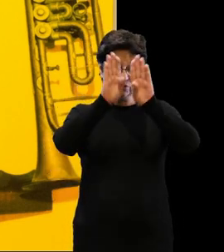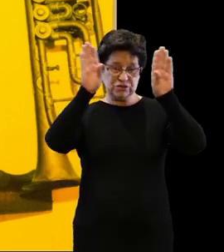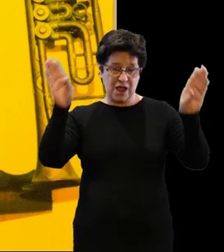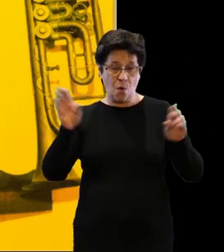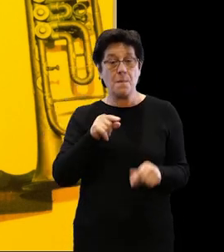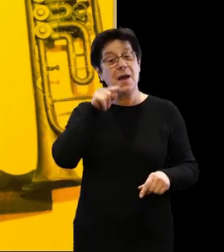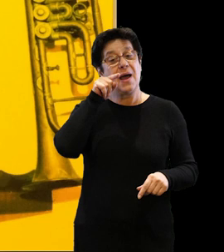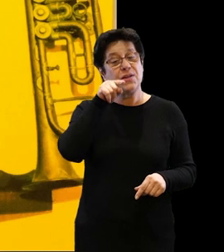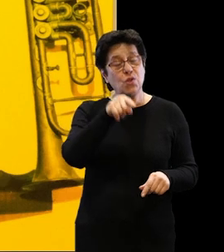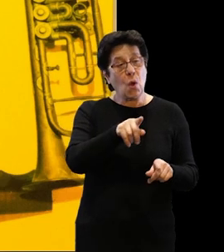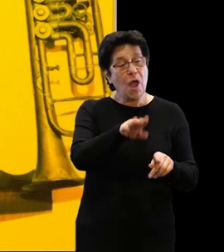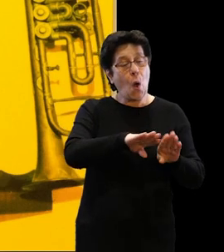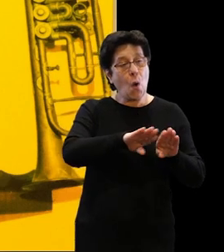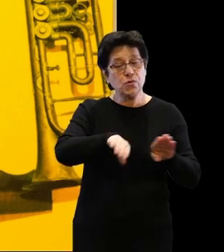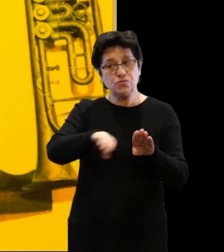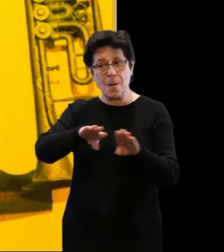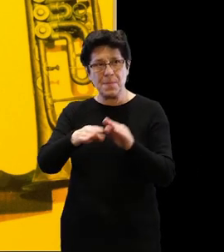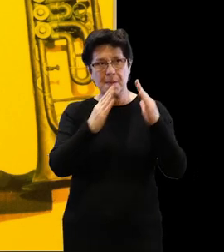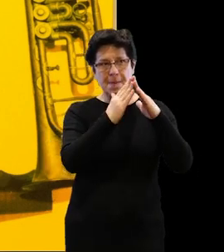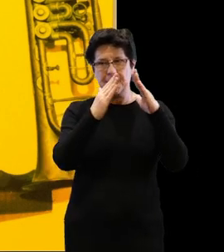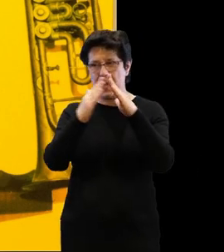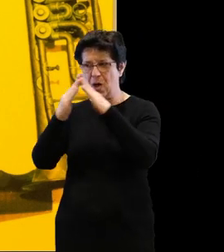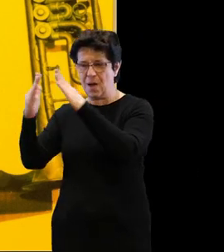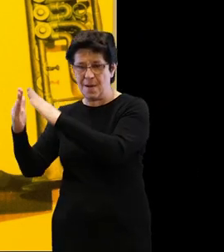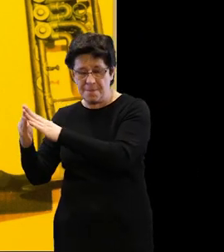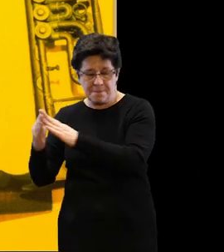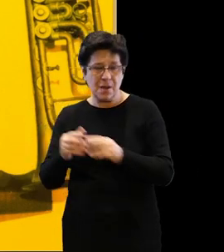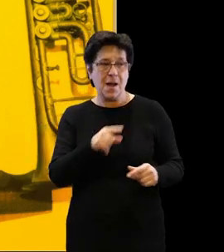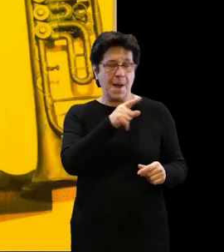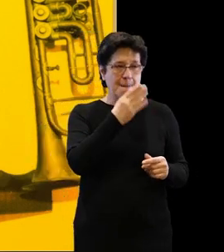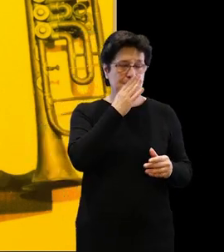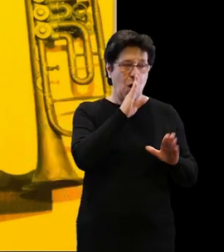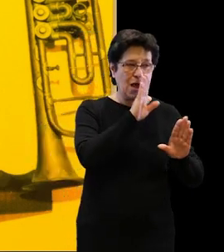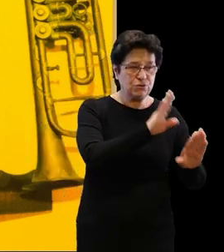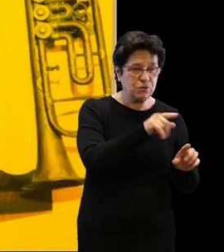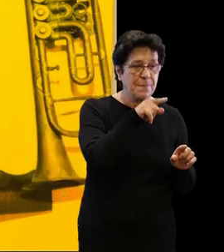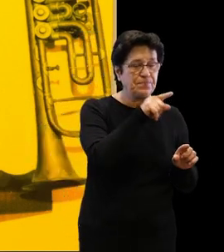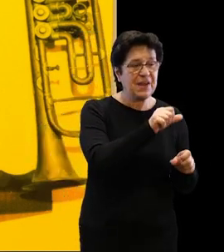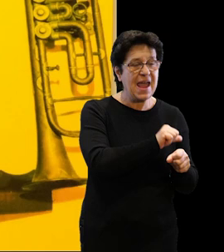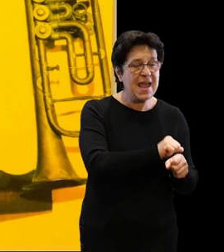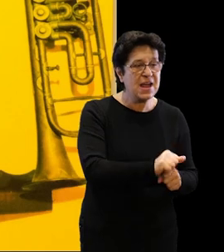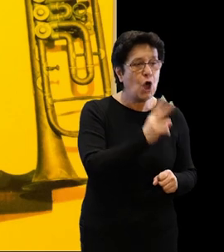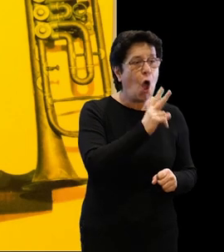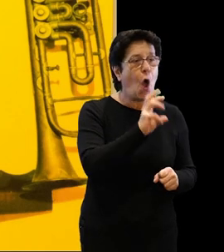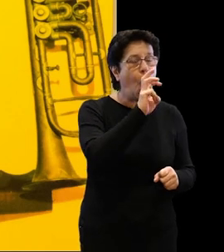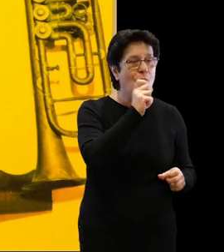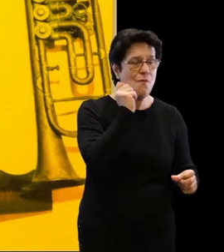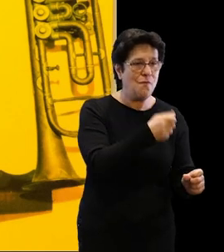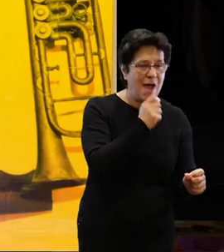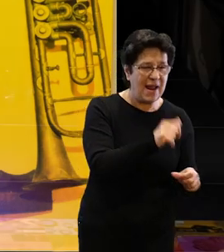każdy domek jakby pokazuje inny zawód czyli jest Kowal jest Tkacz Jest Jest Jest